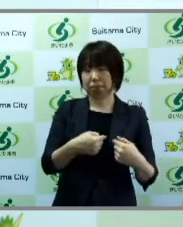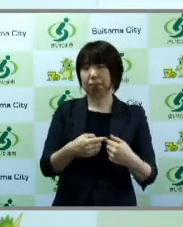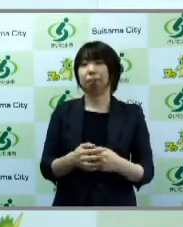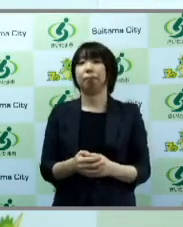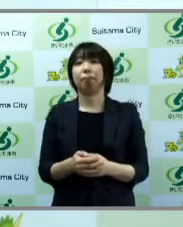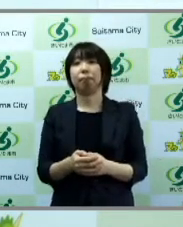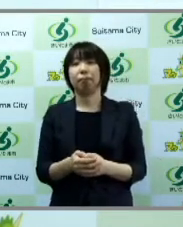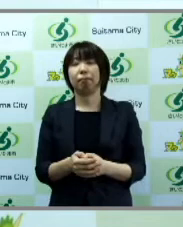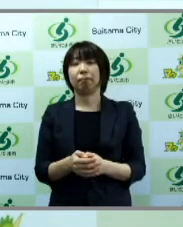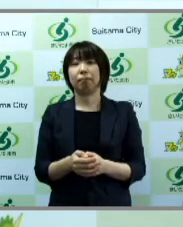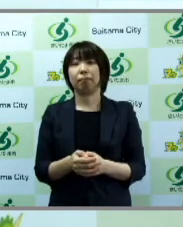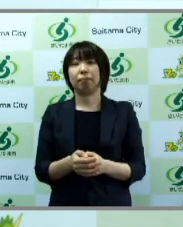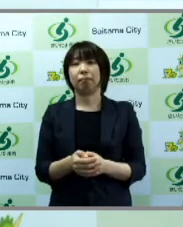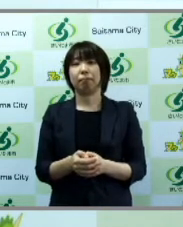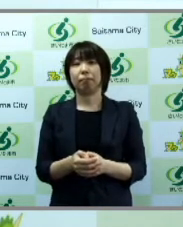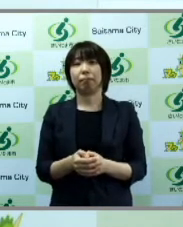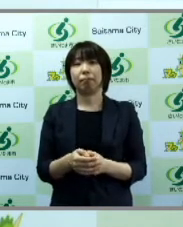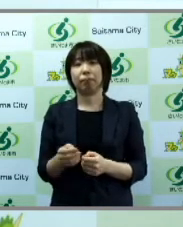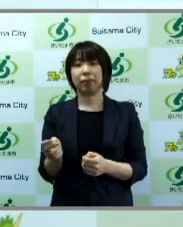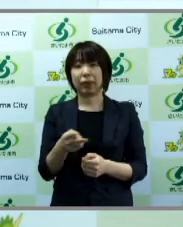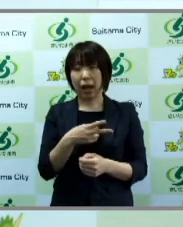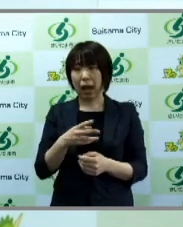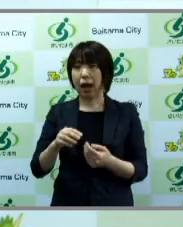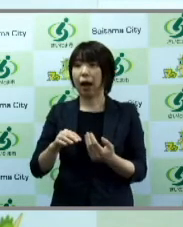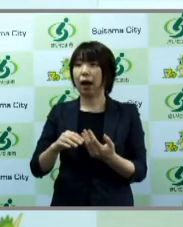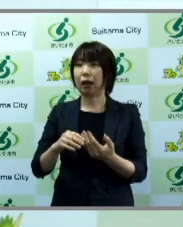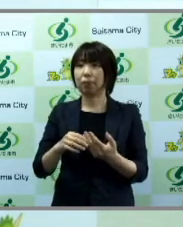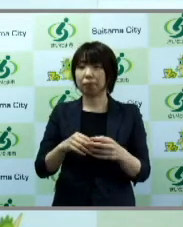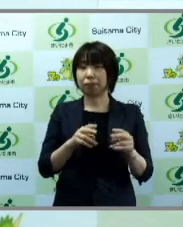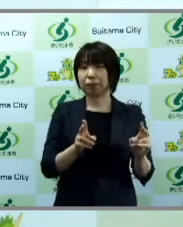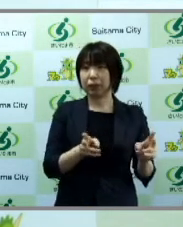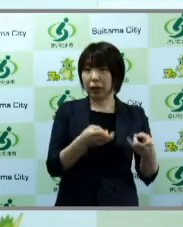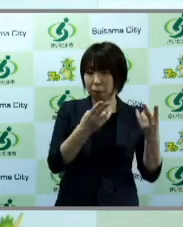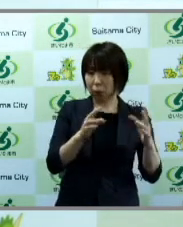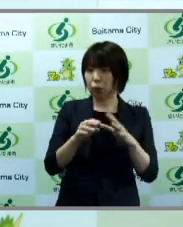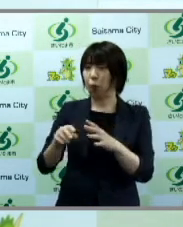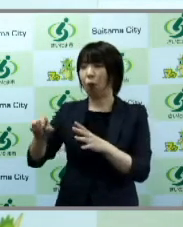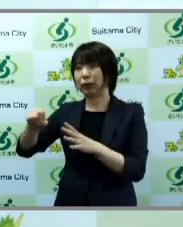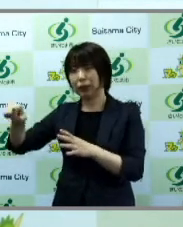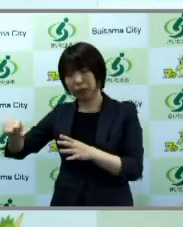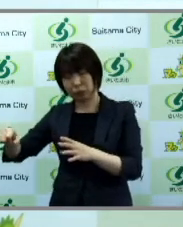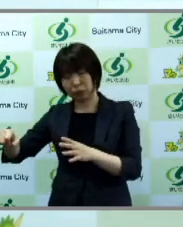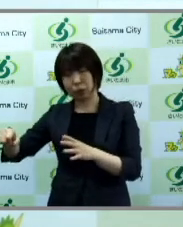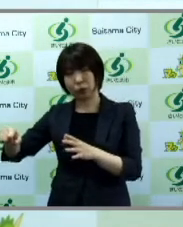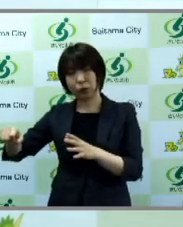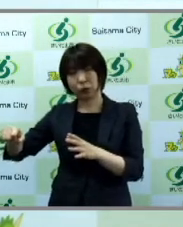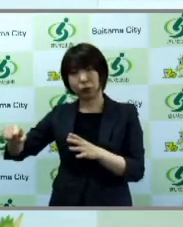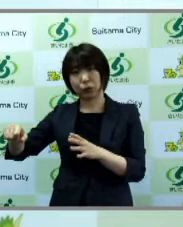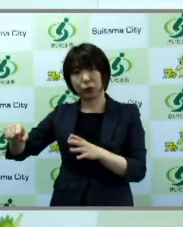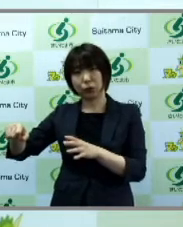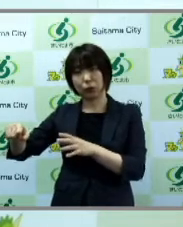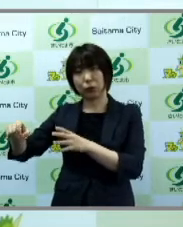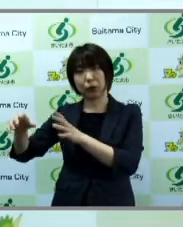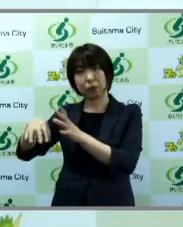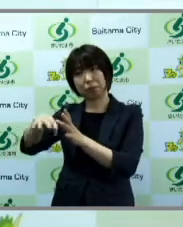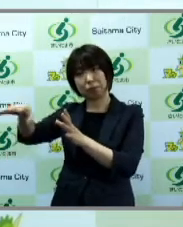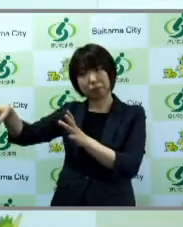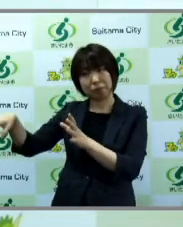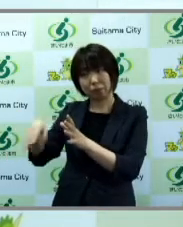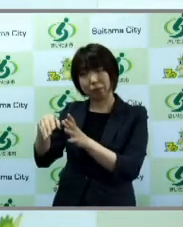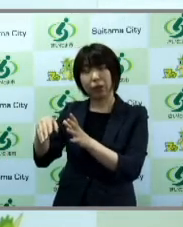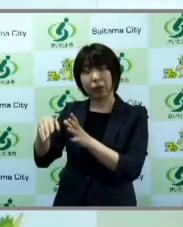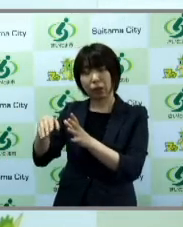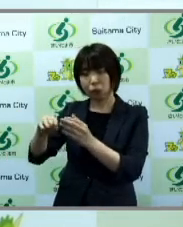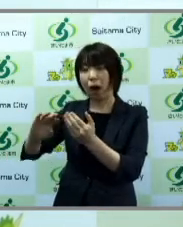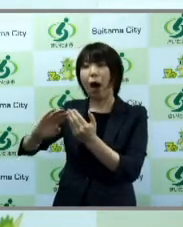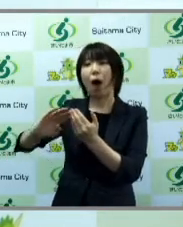また合わせて事務方の職員についてはですね、今後、まあ、他部局